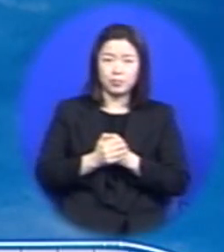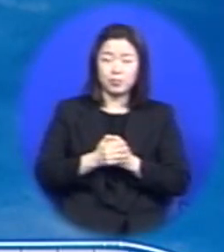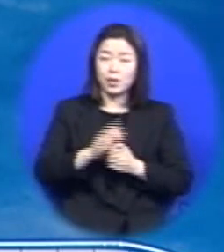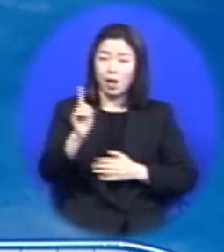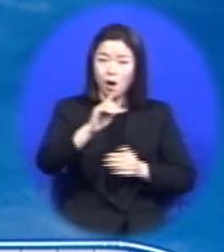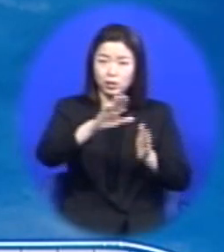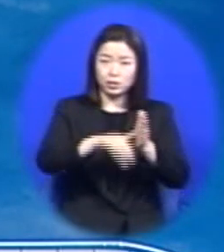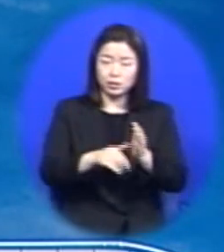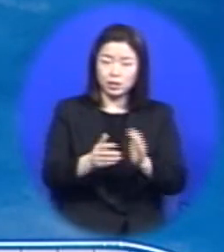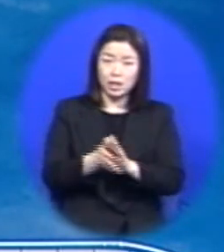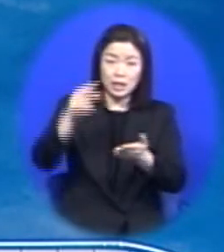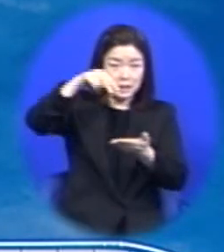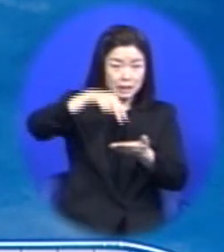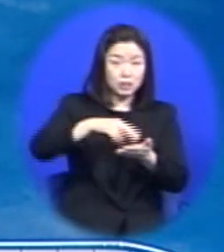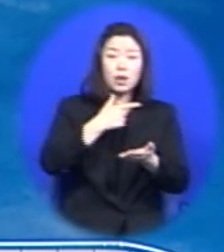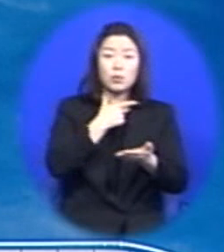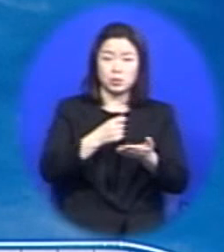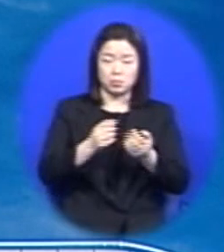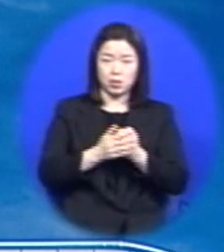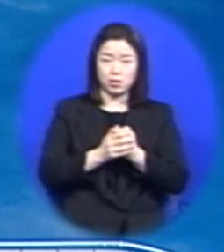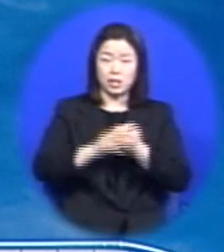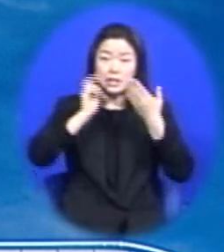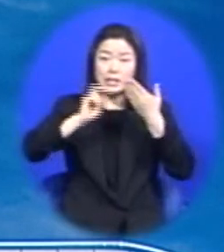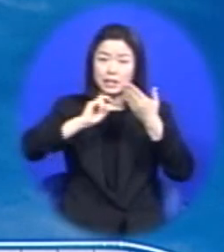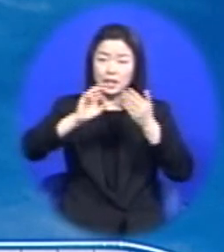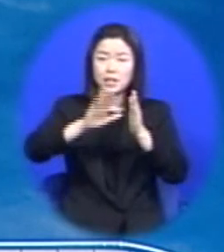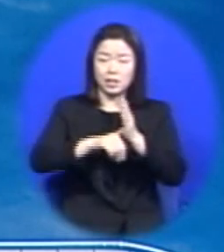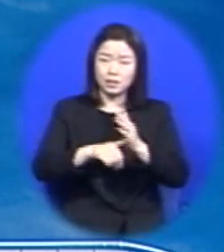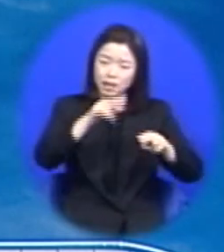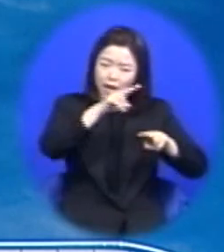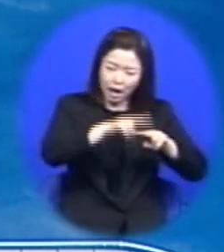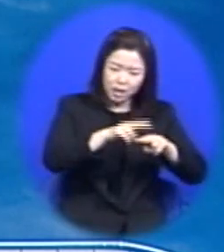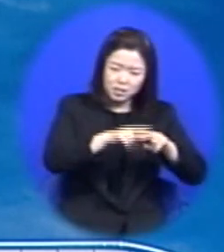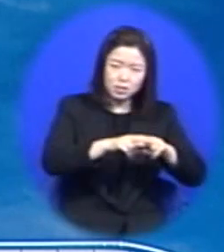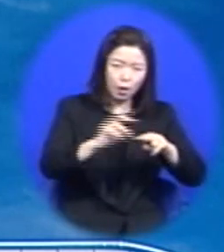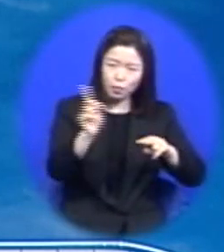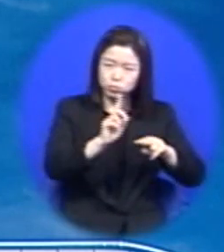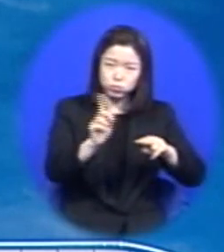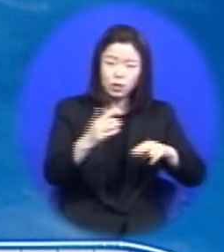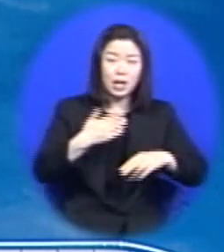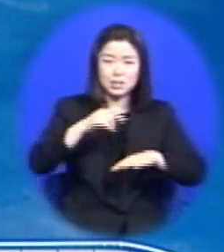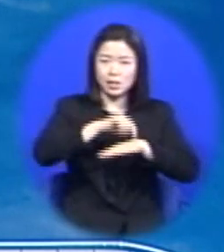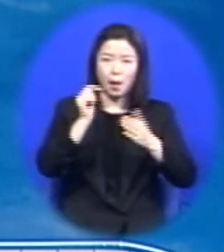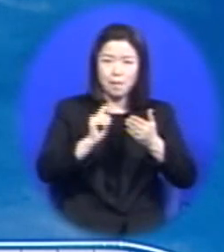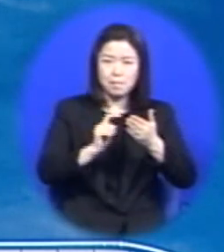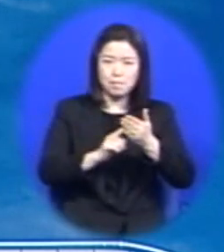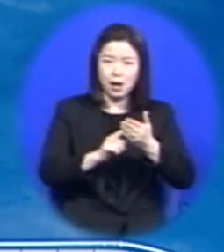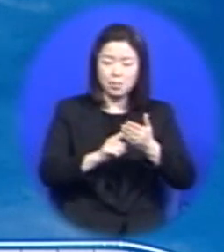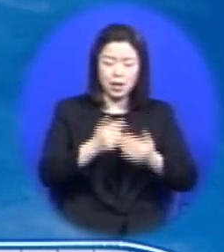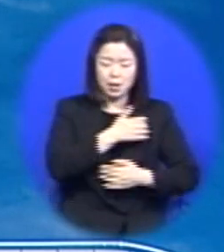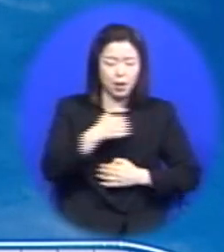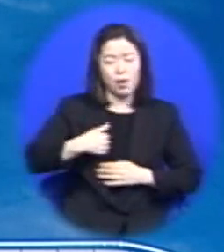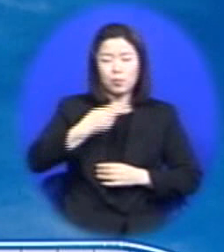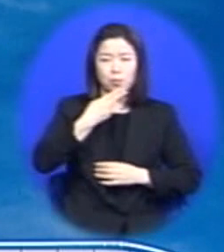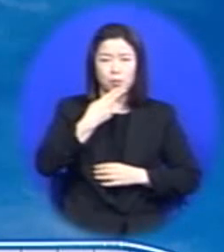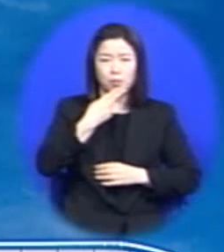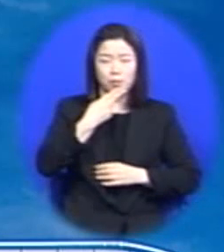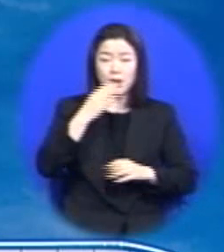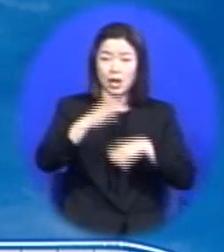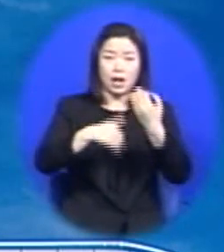어떤 때는 일어나고 싶어요. 찬양할 때 앉아서 찬양하니까 도무지 제 마음에 차지 않아요.